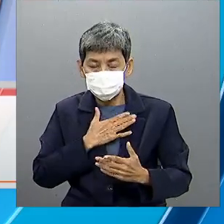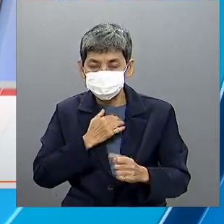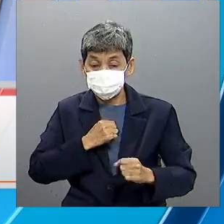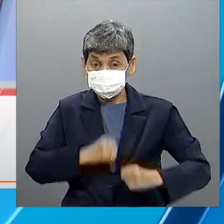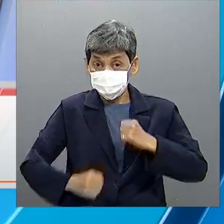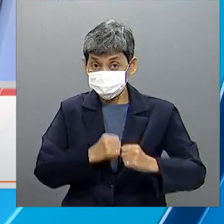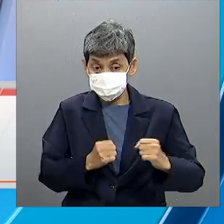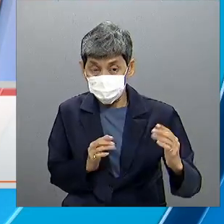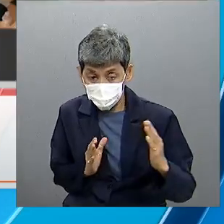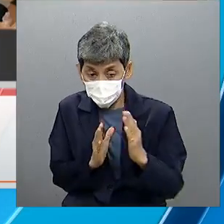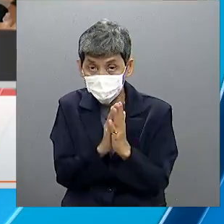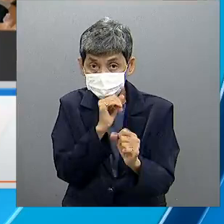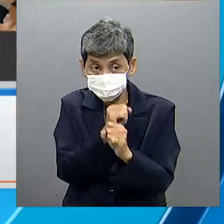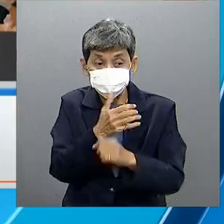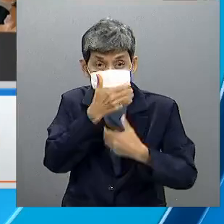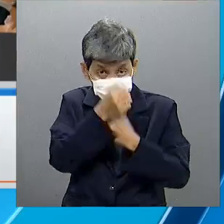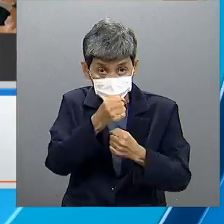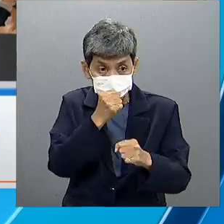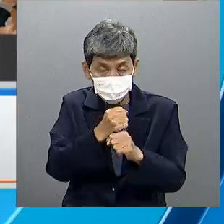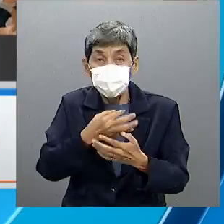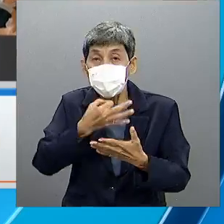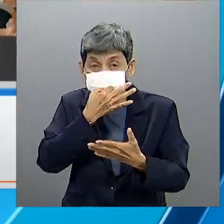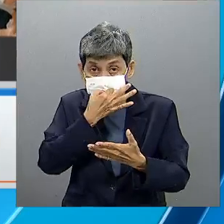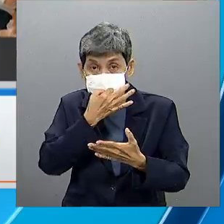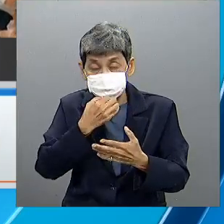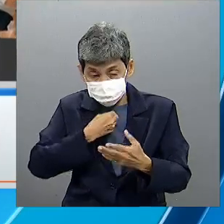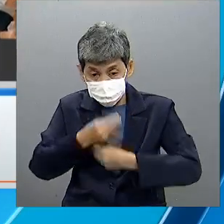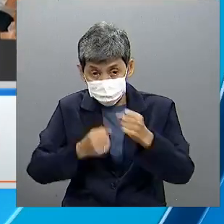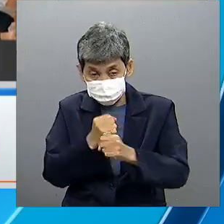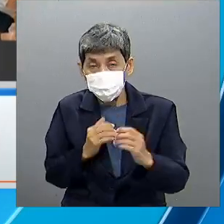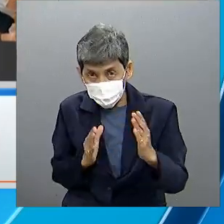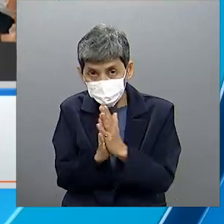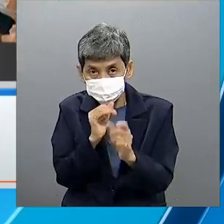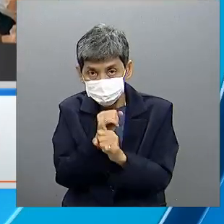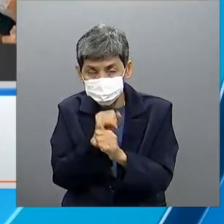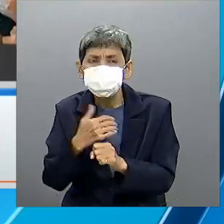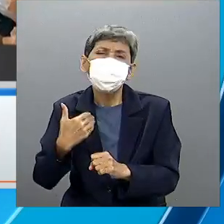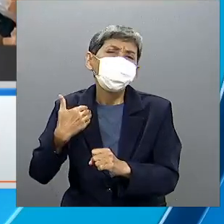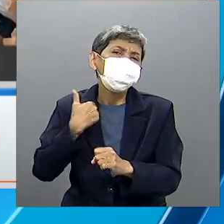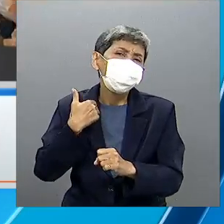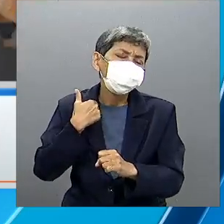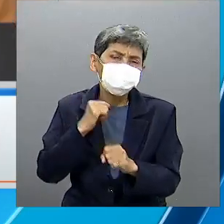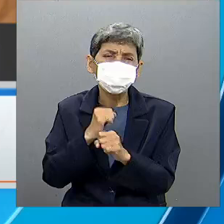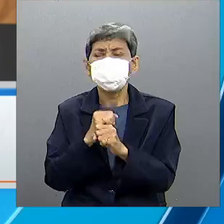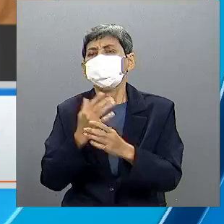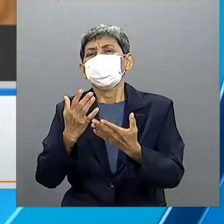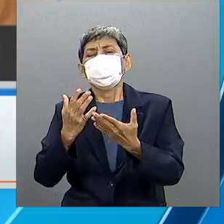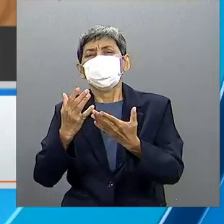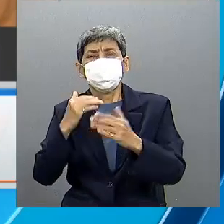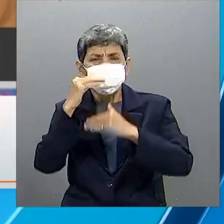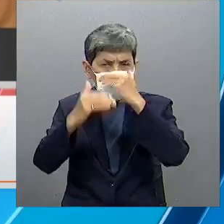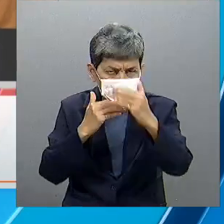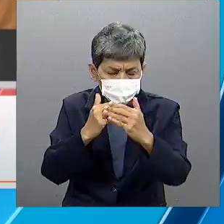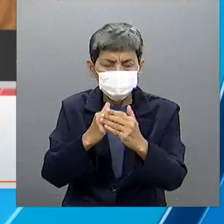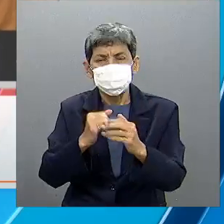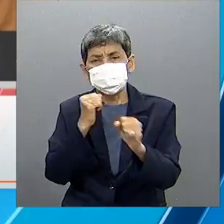าสนใจอยากเรียนรู้อาชีพและทักษะอาชีพมาเวิร์กช็อป1วันไม่ว่าจะเป็นเรื่องของการพัฒนาเรื่องของการทำสื่อการแข่ง